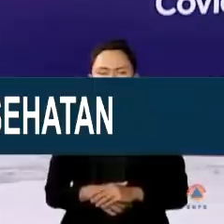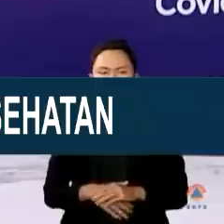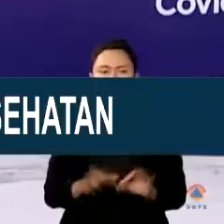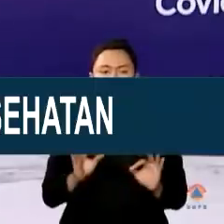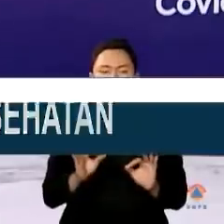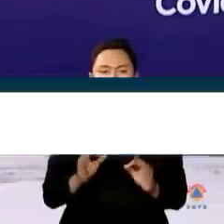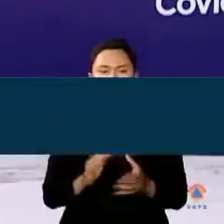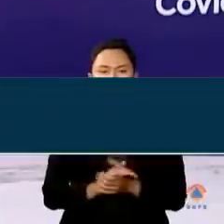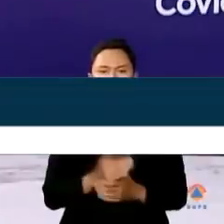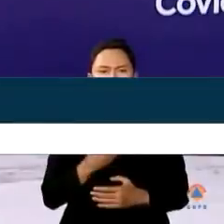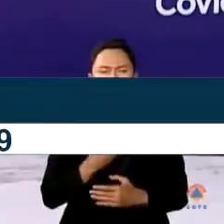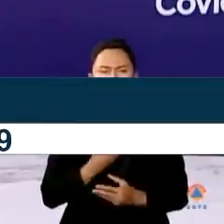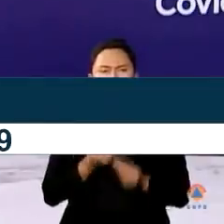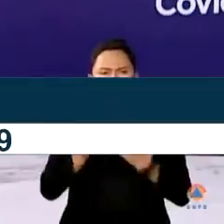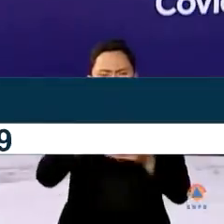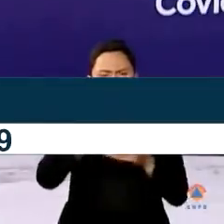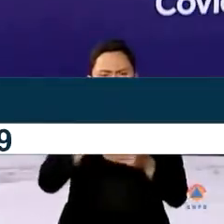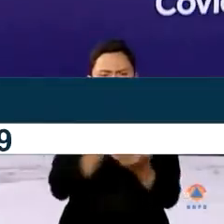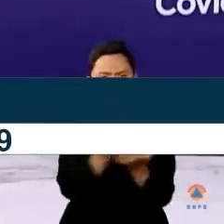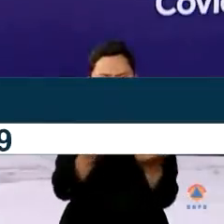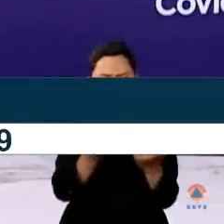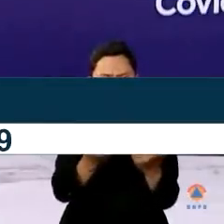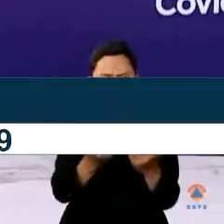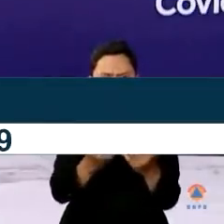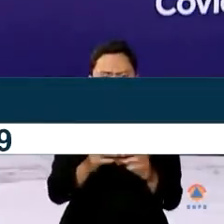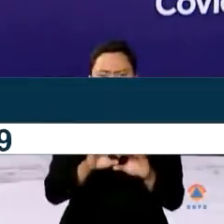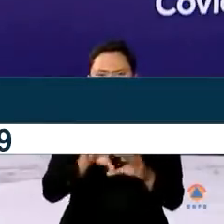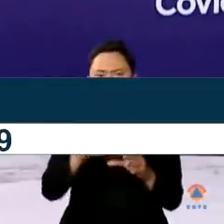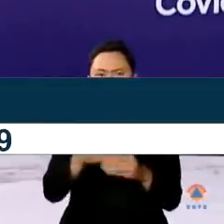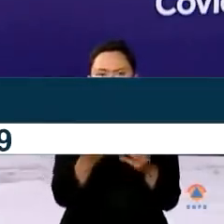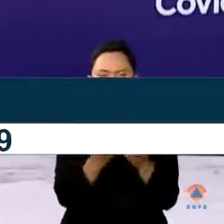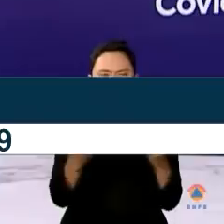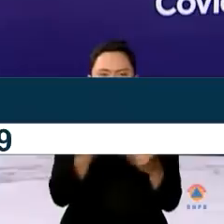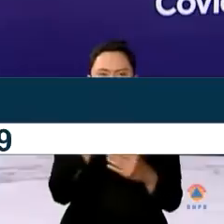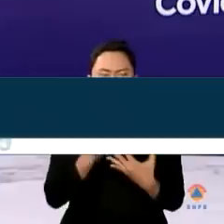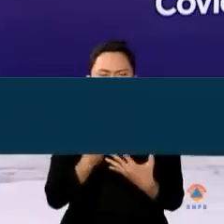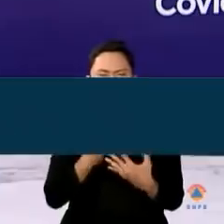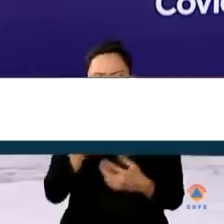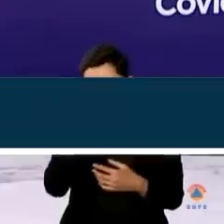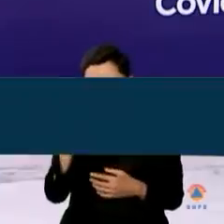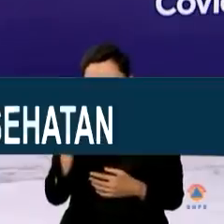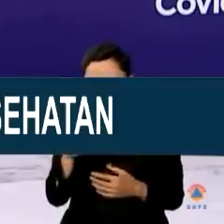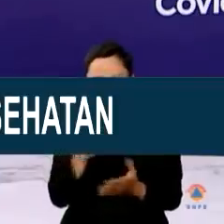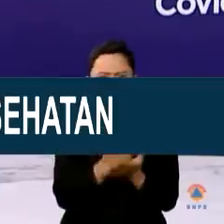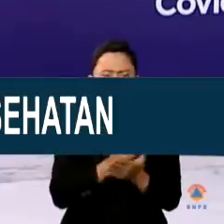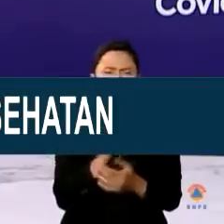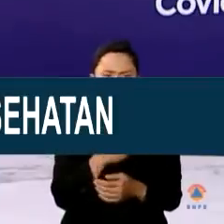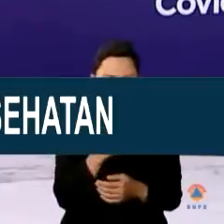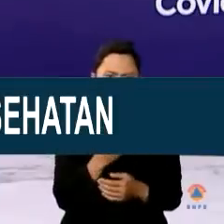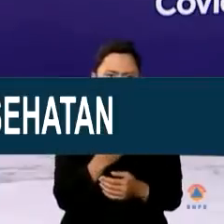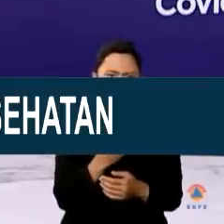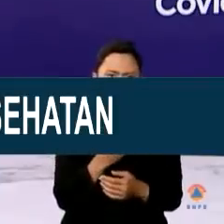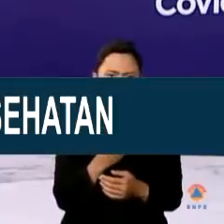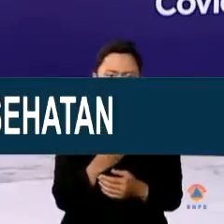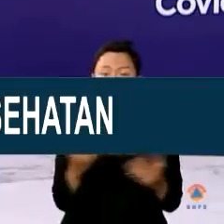Baik, saya himbau bagi seluruh elemen masyarakat agar memiliki kepedulian bahwa kita